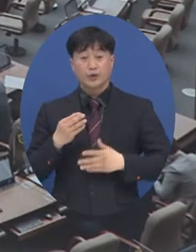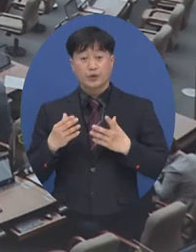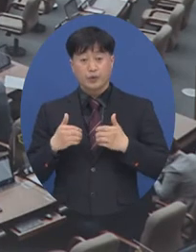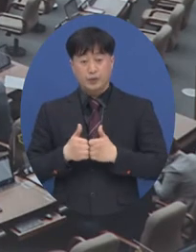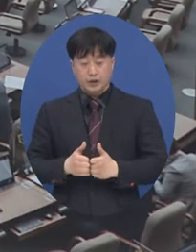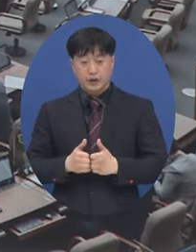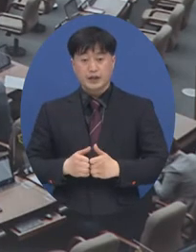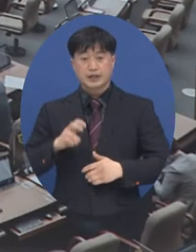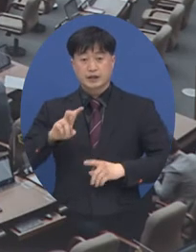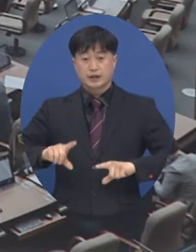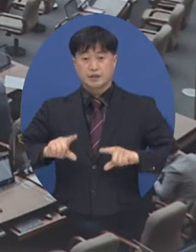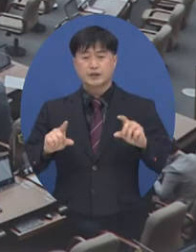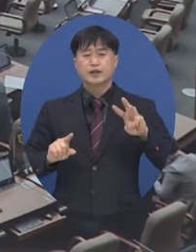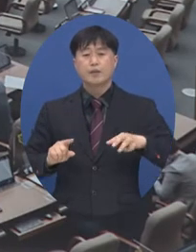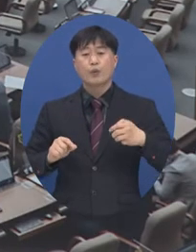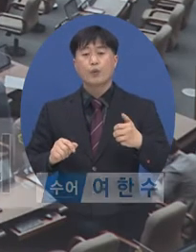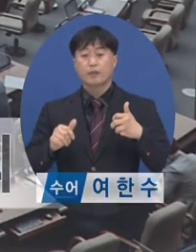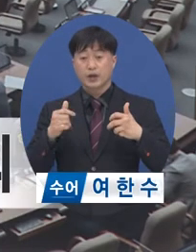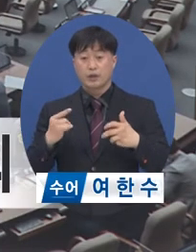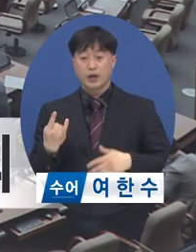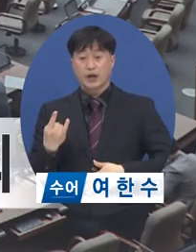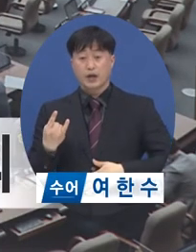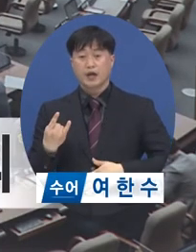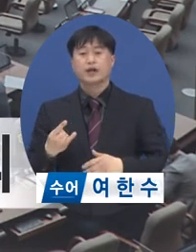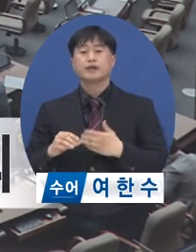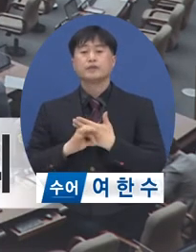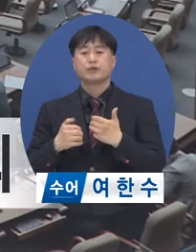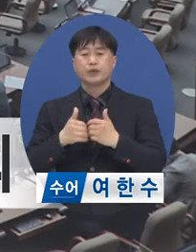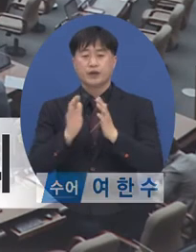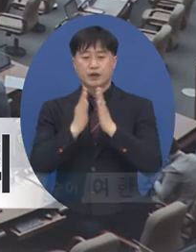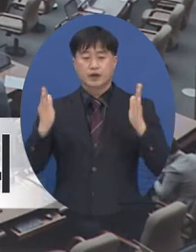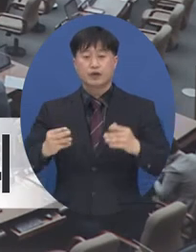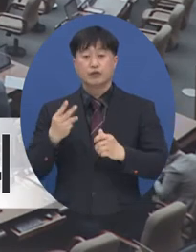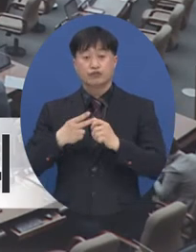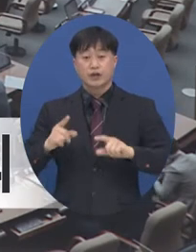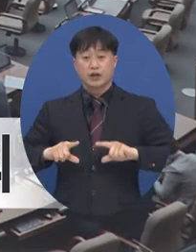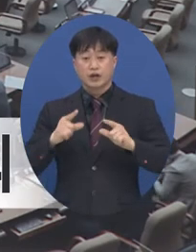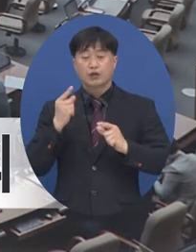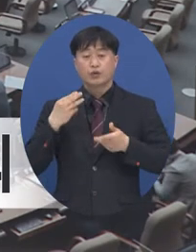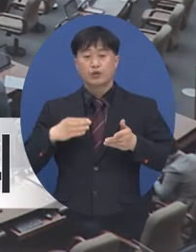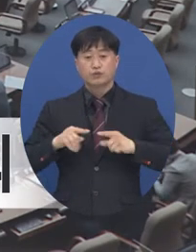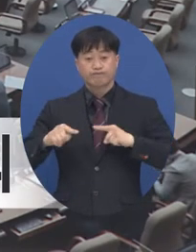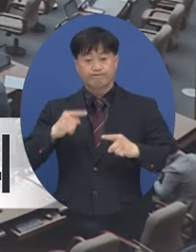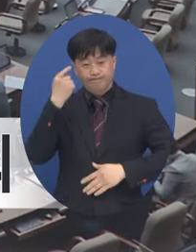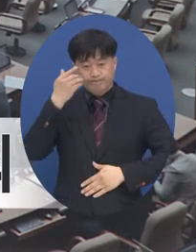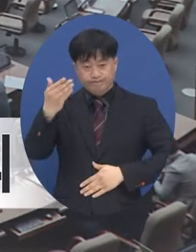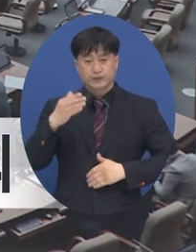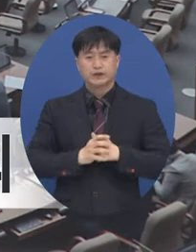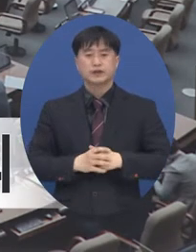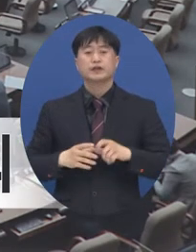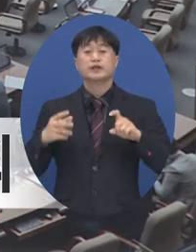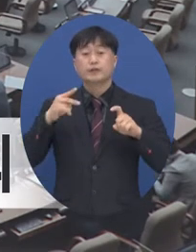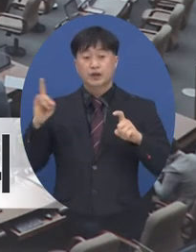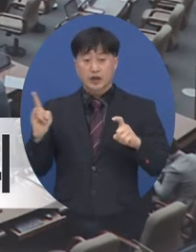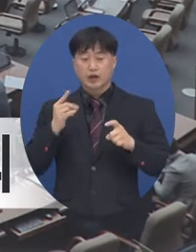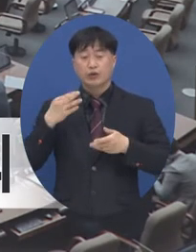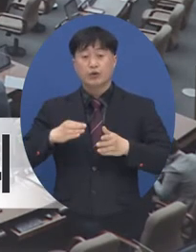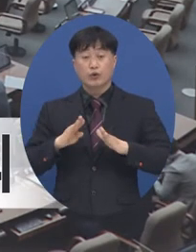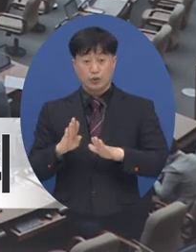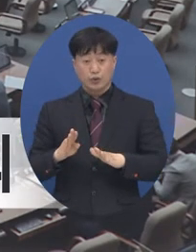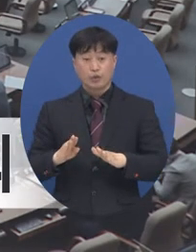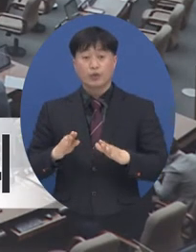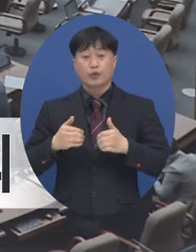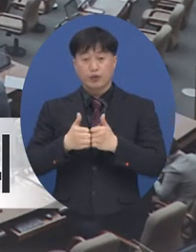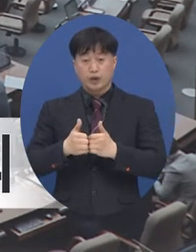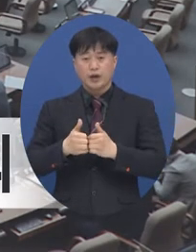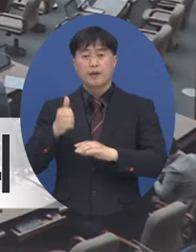경기도 의회가 22일 제358회 임시회를 개회했습니다. 둘째 날엔 도정질의가 있었습니다. 제10대 도의회 임기 중